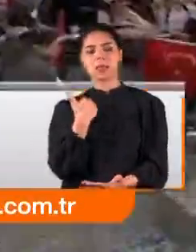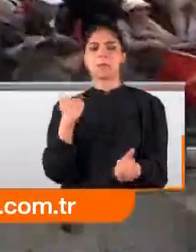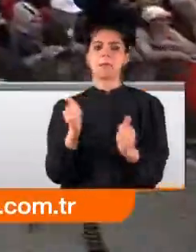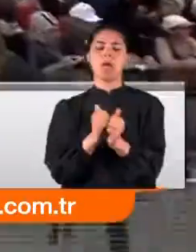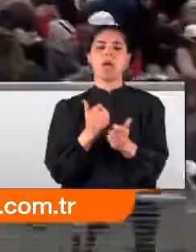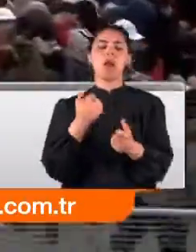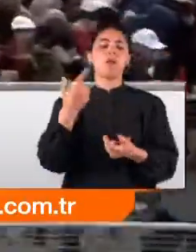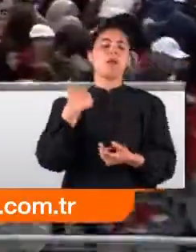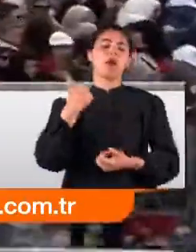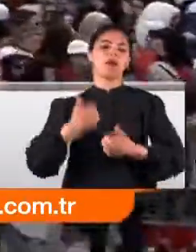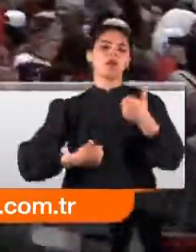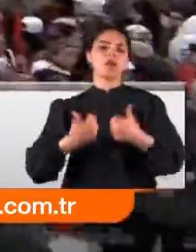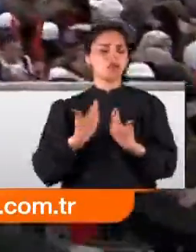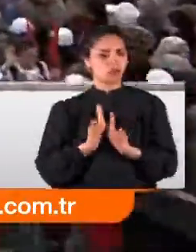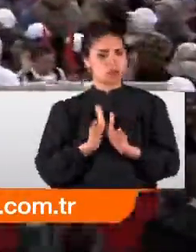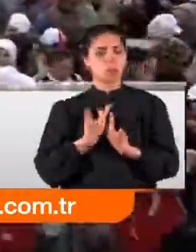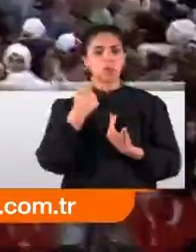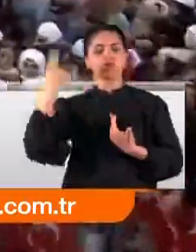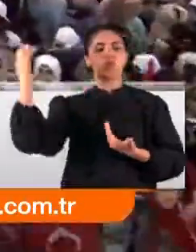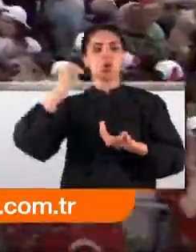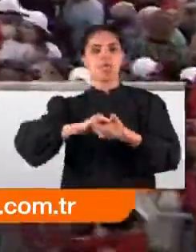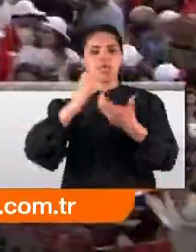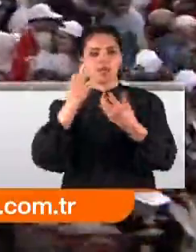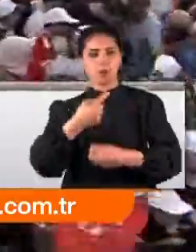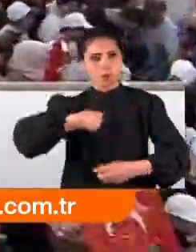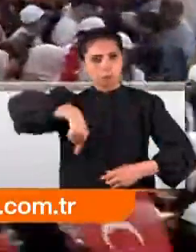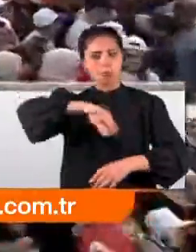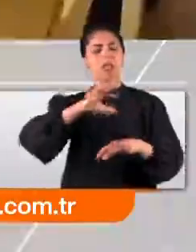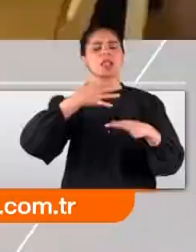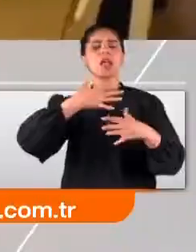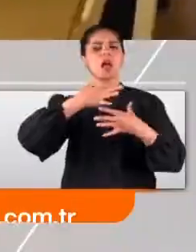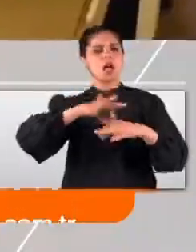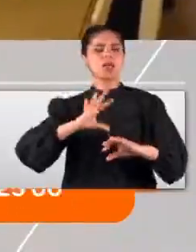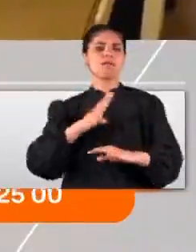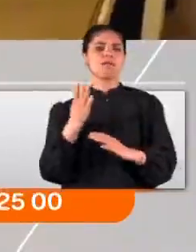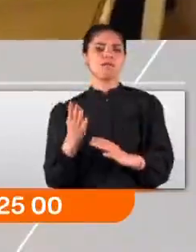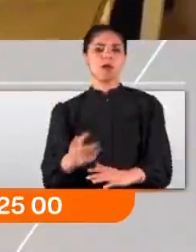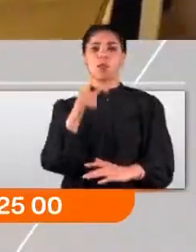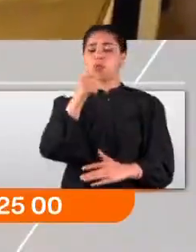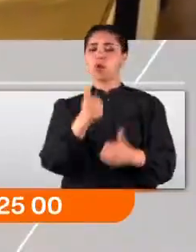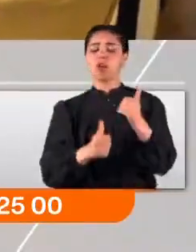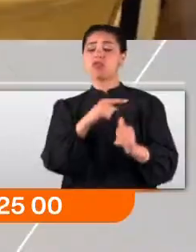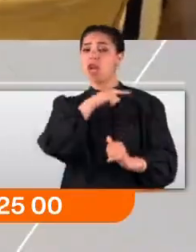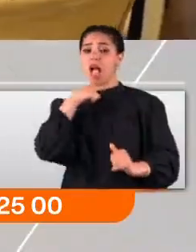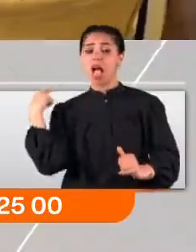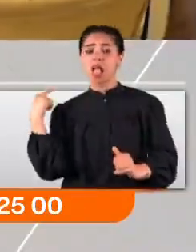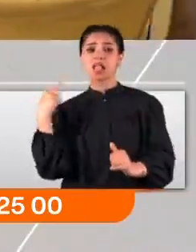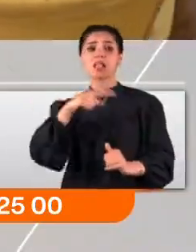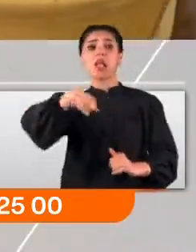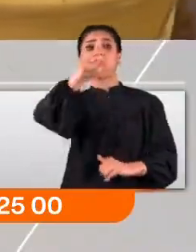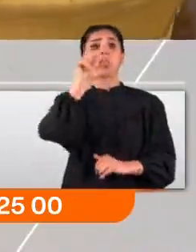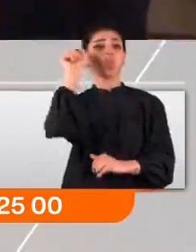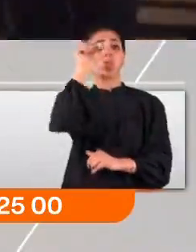yarışalım. Cumhur İttifakı olarak biz hepsine varız. Ama bu yarışı asla kör